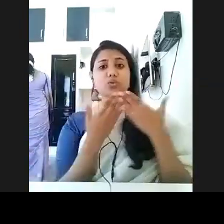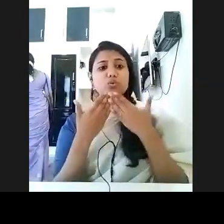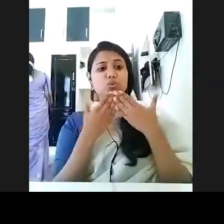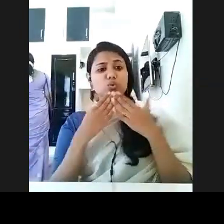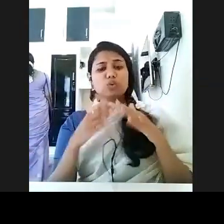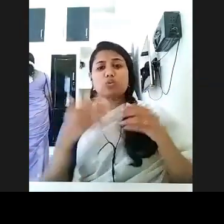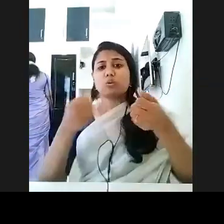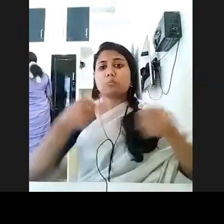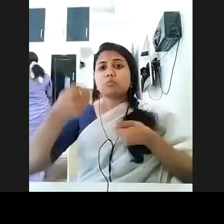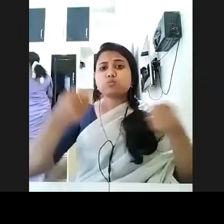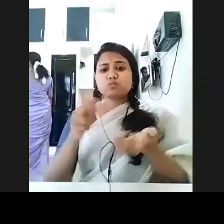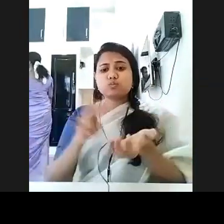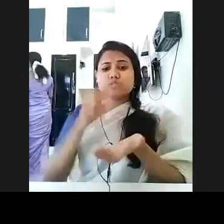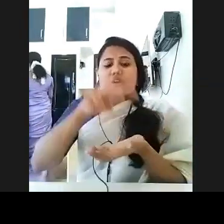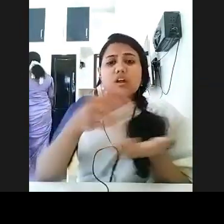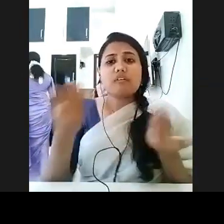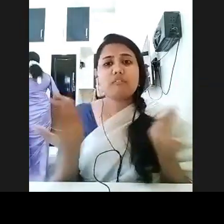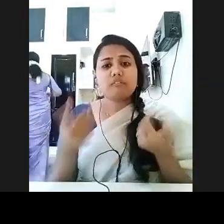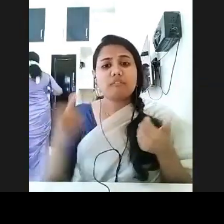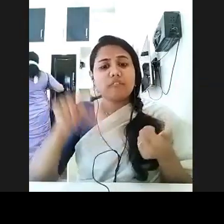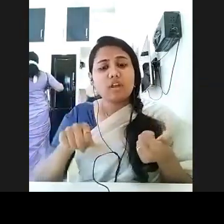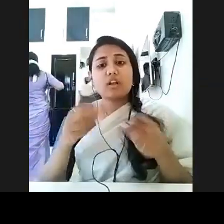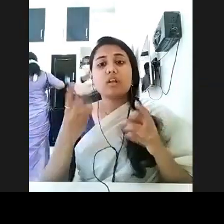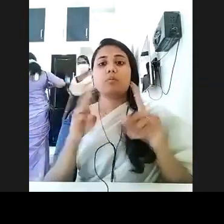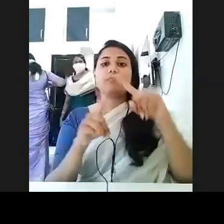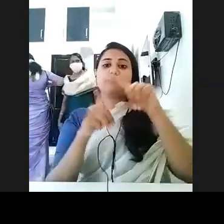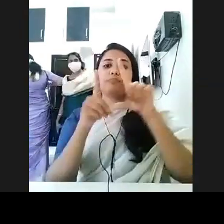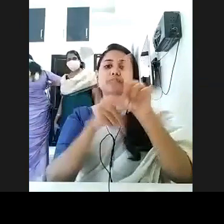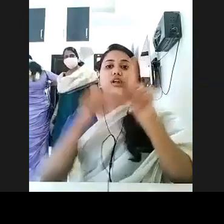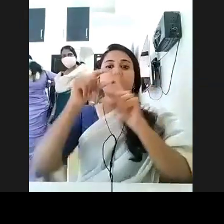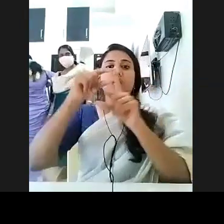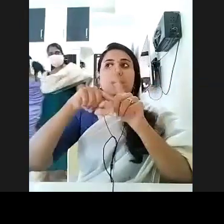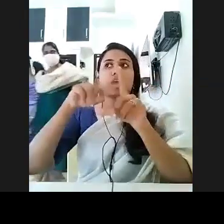കയറാൻ പ്രയാസമുള്ള കുട്ടികൾ, ഇവരൊക്കെ SMA type 3 ഉള്ള കുട്ടികളാണ്.